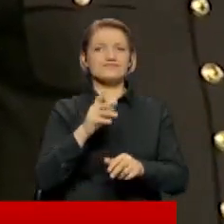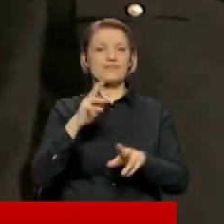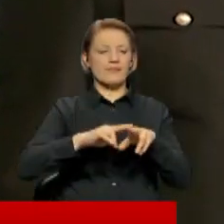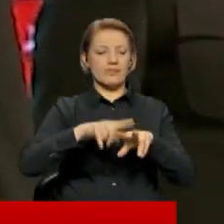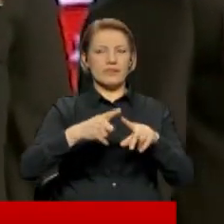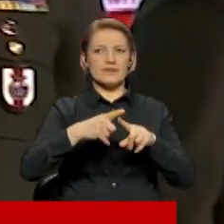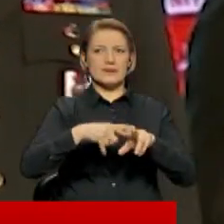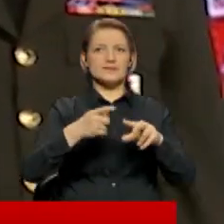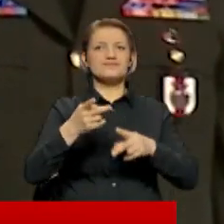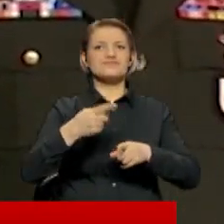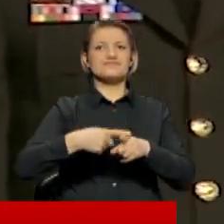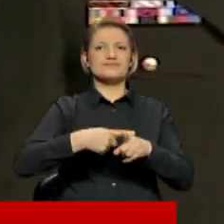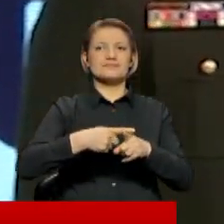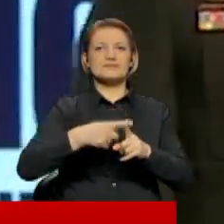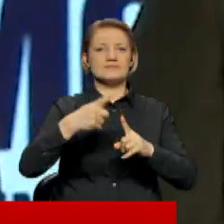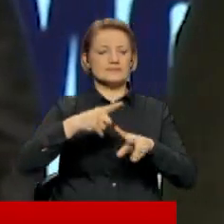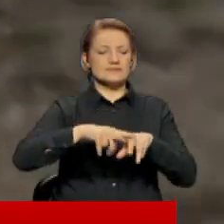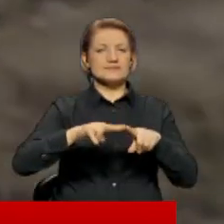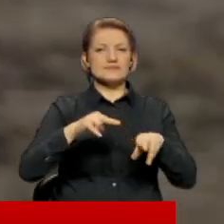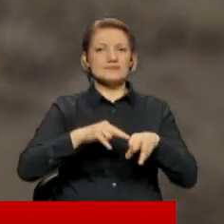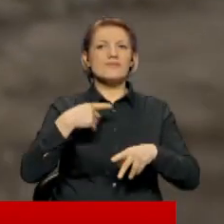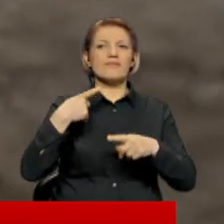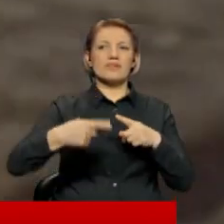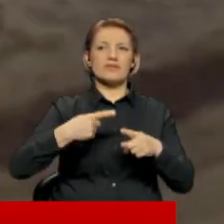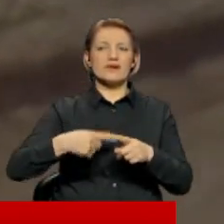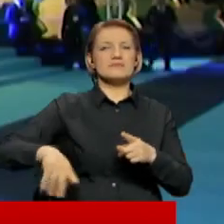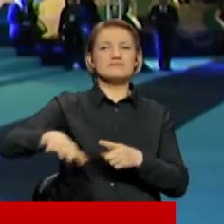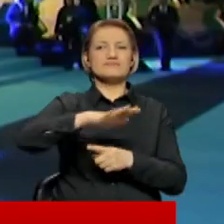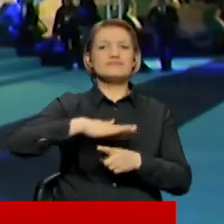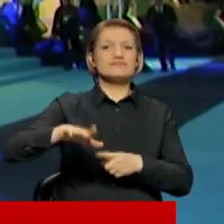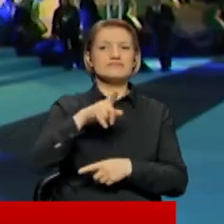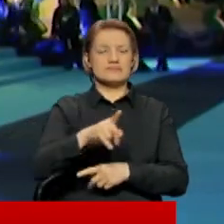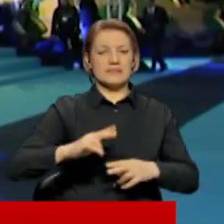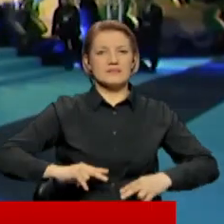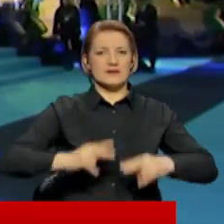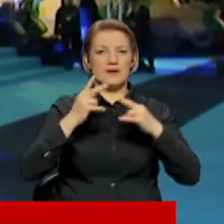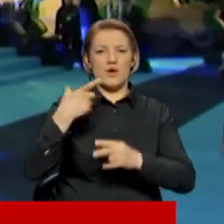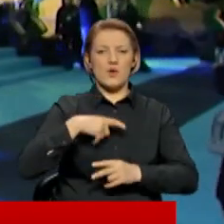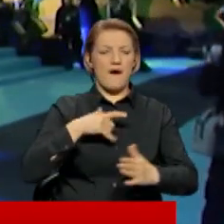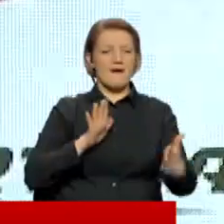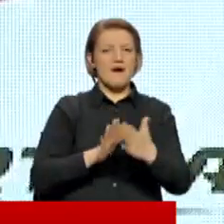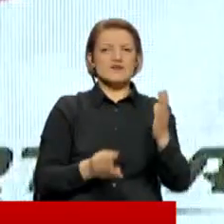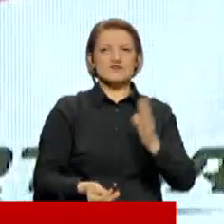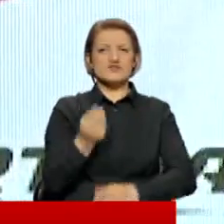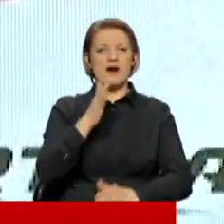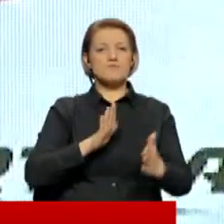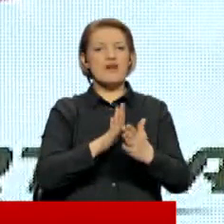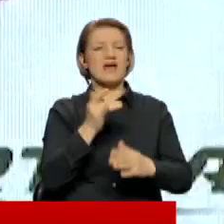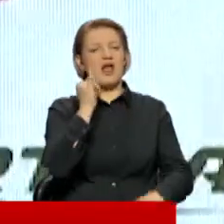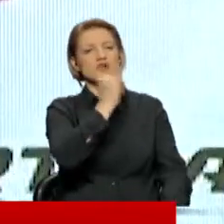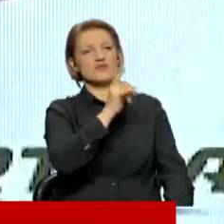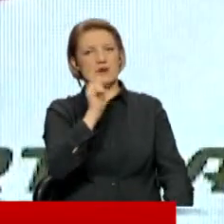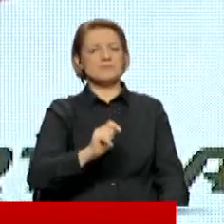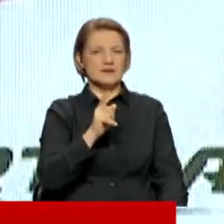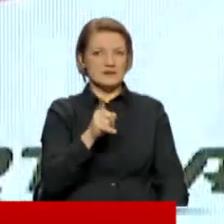şirkette devredilen tank palet fabrikasında fırtına obüslerinin teslim töreninde konuşmuş özelleştirmeye karşı çıkan muhalefeti eleştirmişler Erdoğan